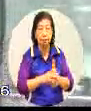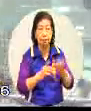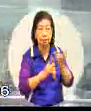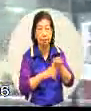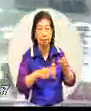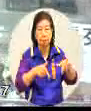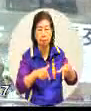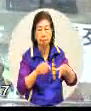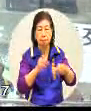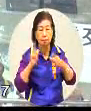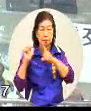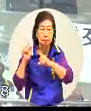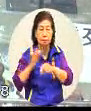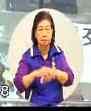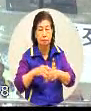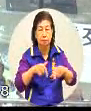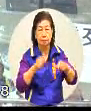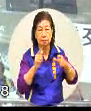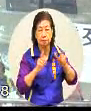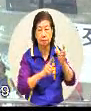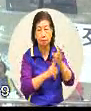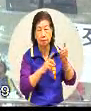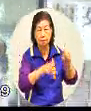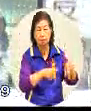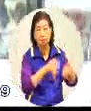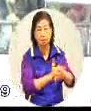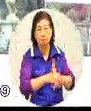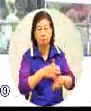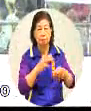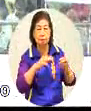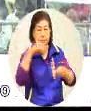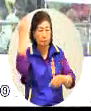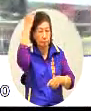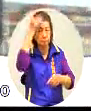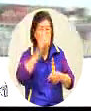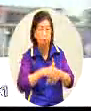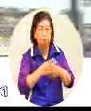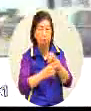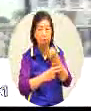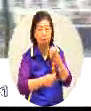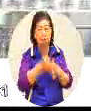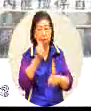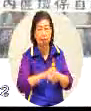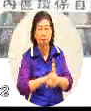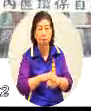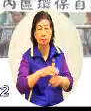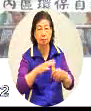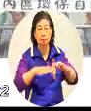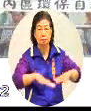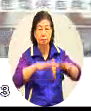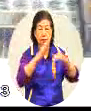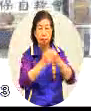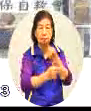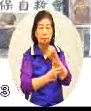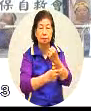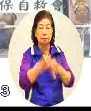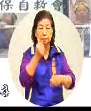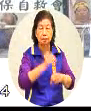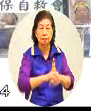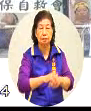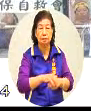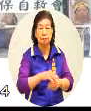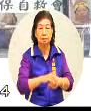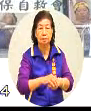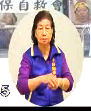美田里长竹西里郑月霞里长文南里洪仲珍里长鸭寮